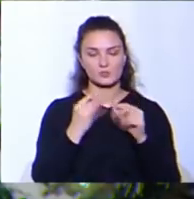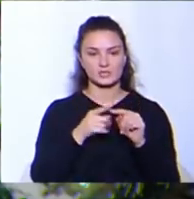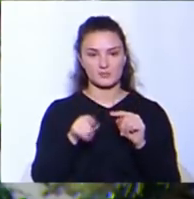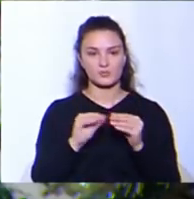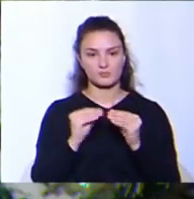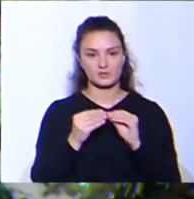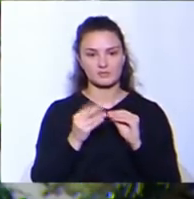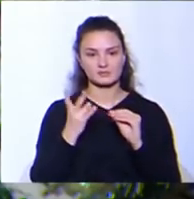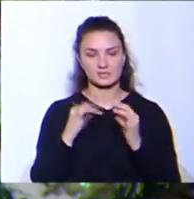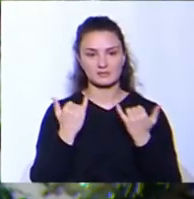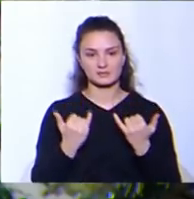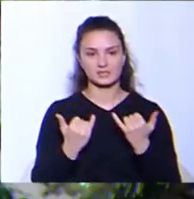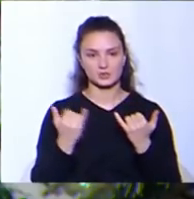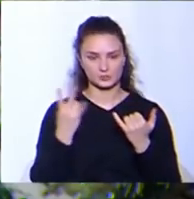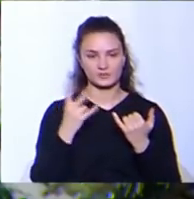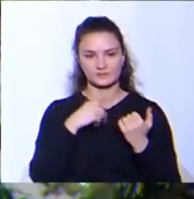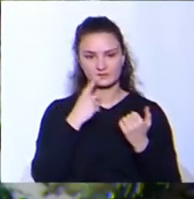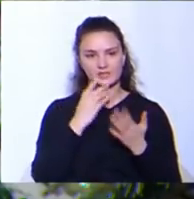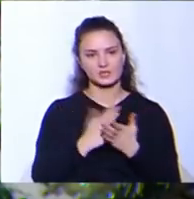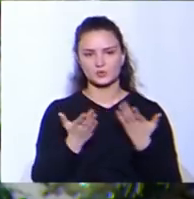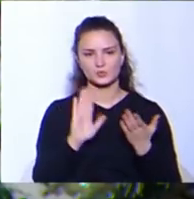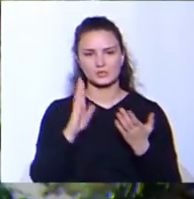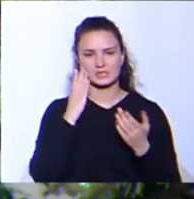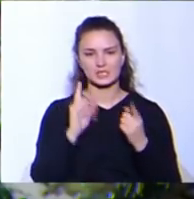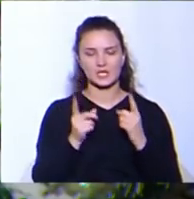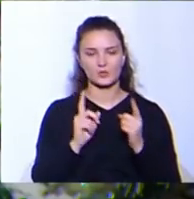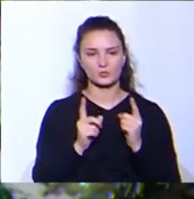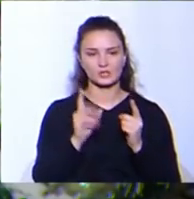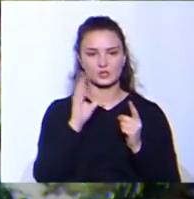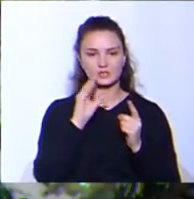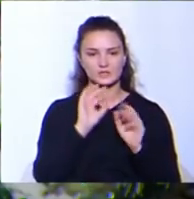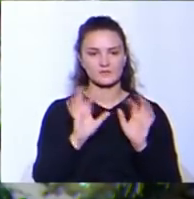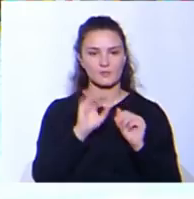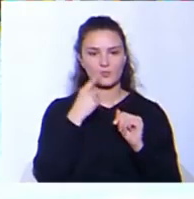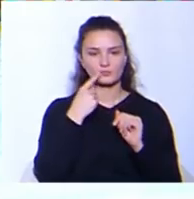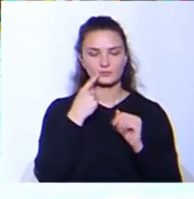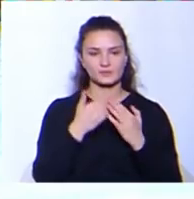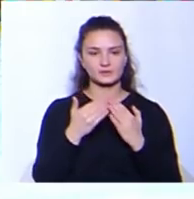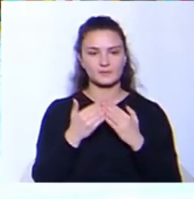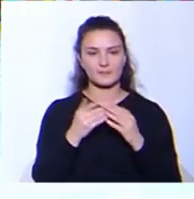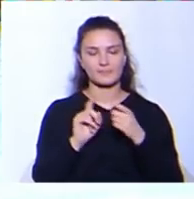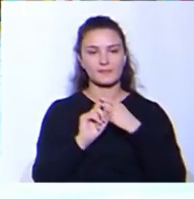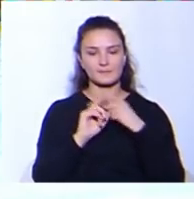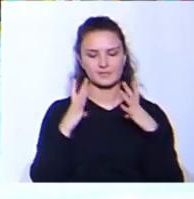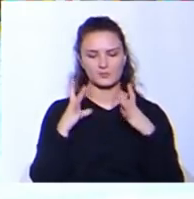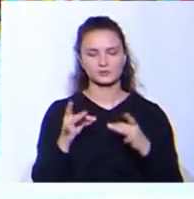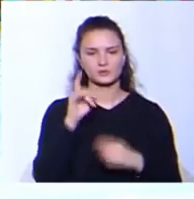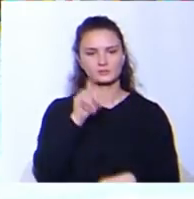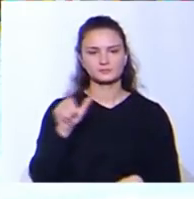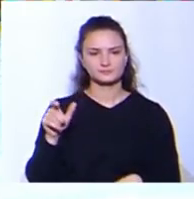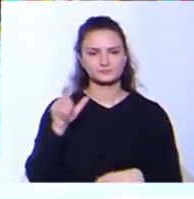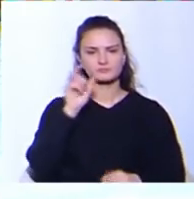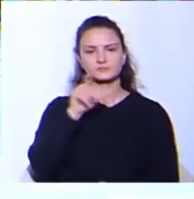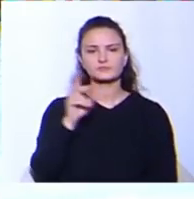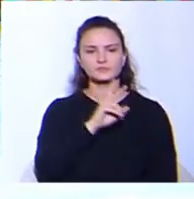პრობლემას, მაგრამ დღეს უნდა ვთქვათ, არის თუ არა რეალური, როდესაც ვლაპარაკობთ დამოკიდებულ ადამიანებზე,